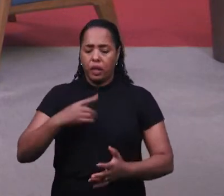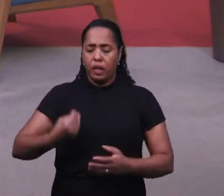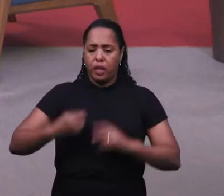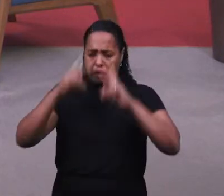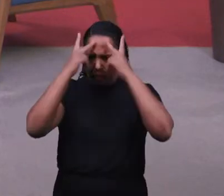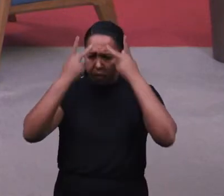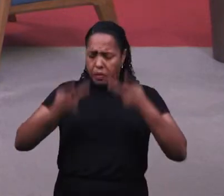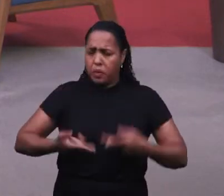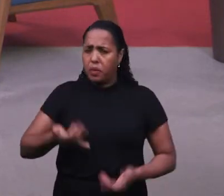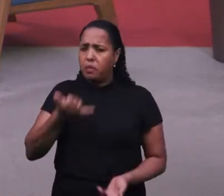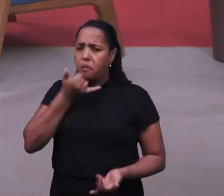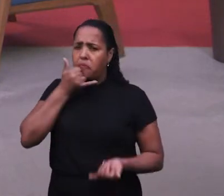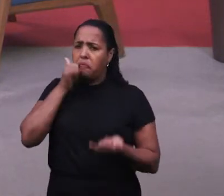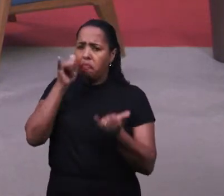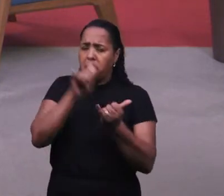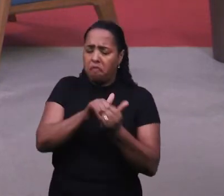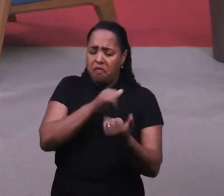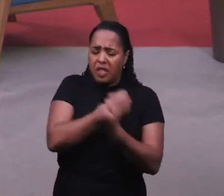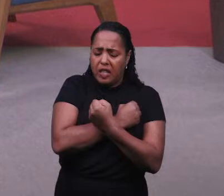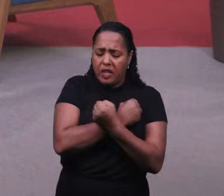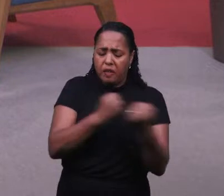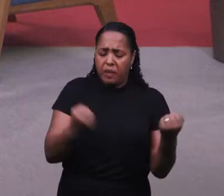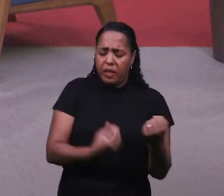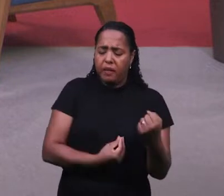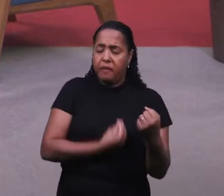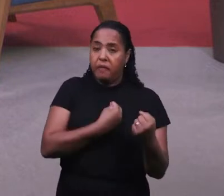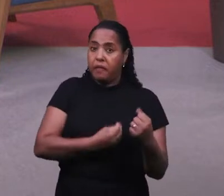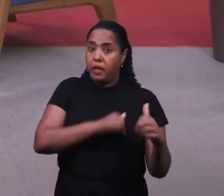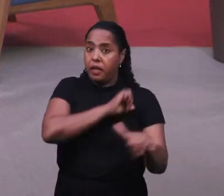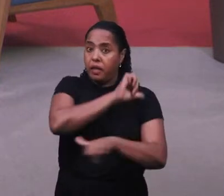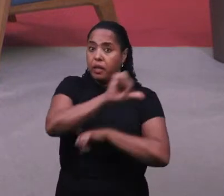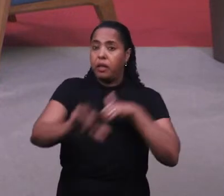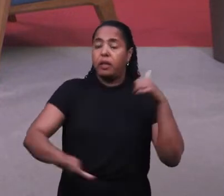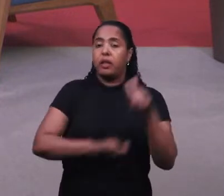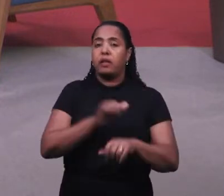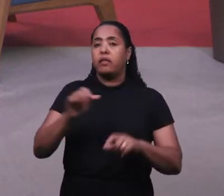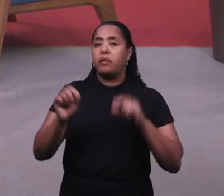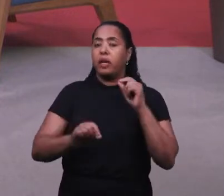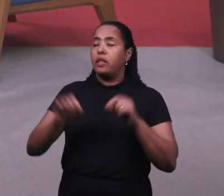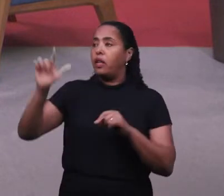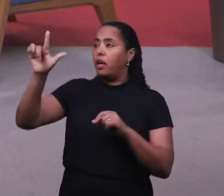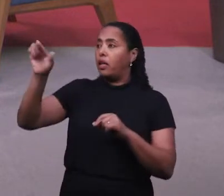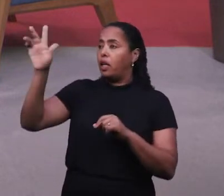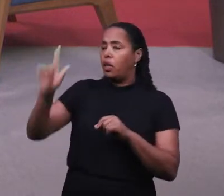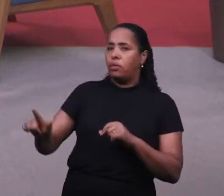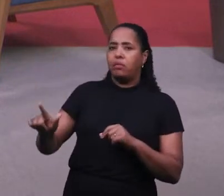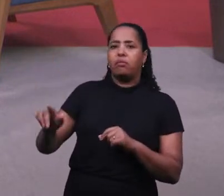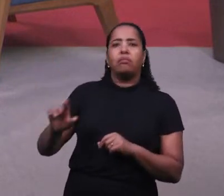existe pour l'homme, être pardonné, délivré, avoir sa vie transformée.